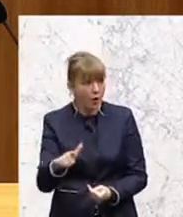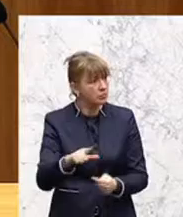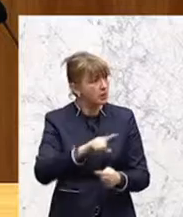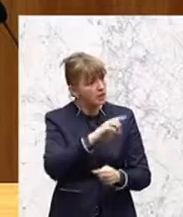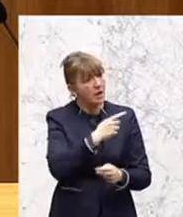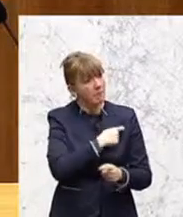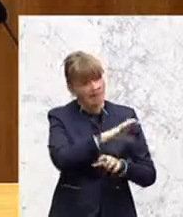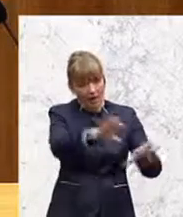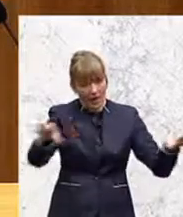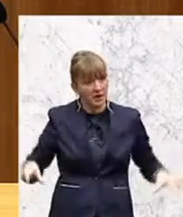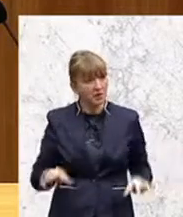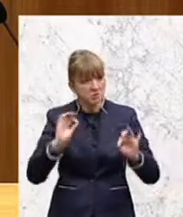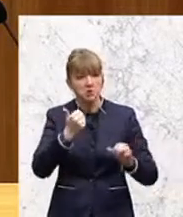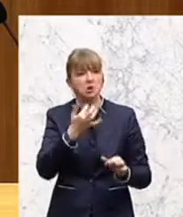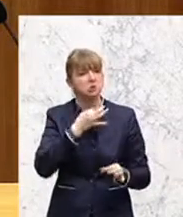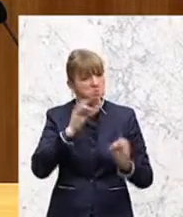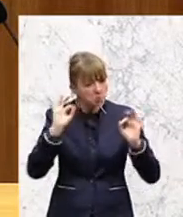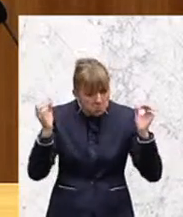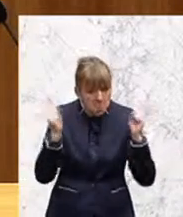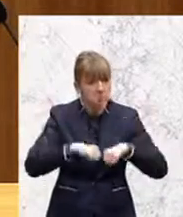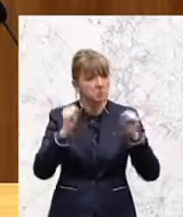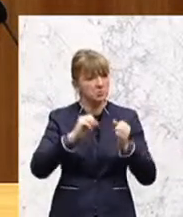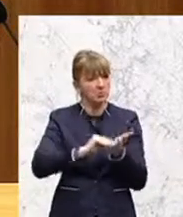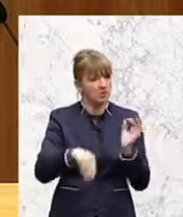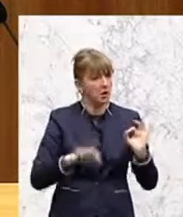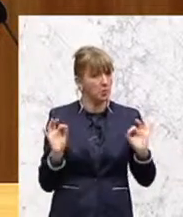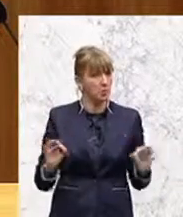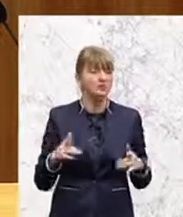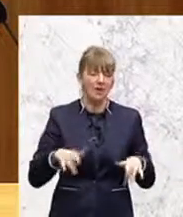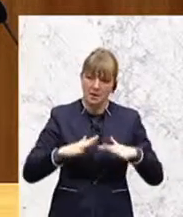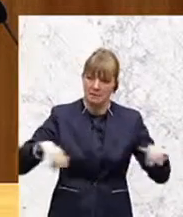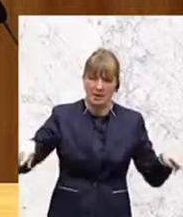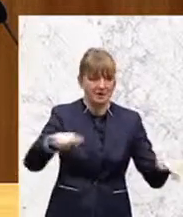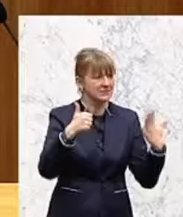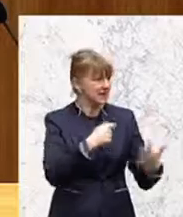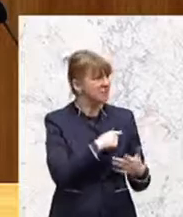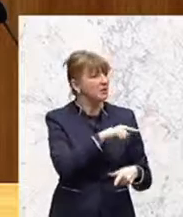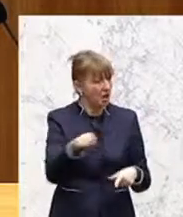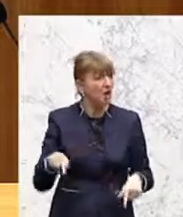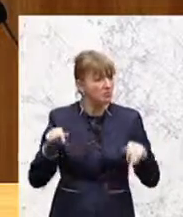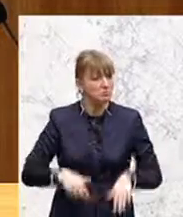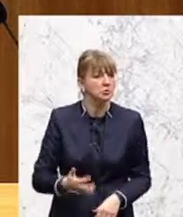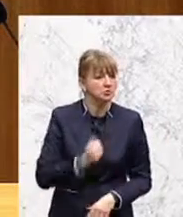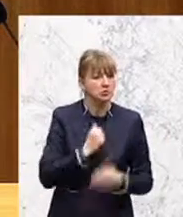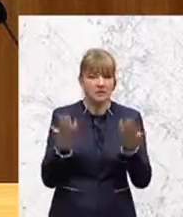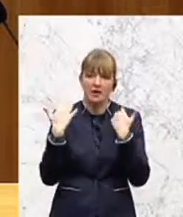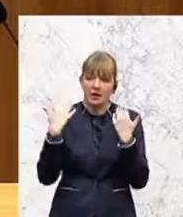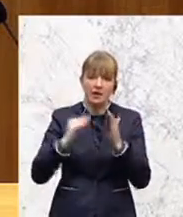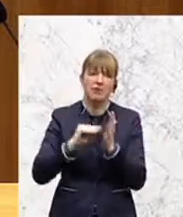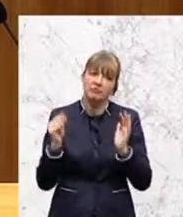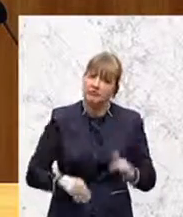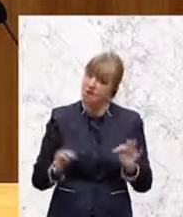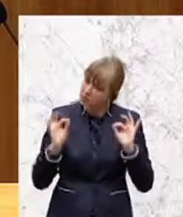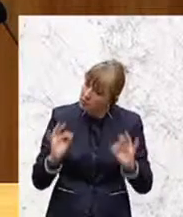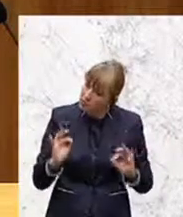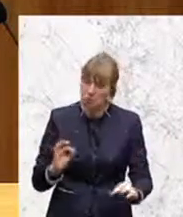Parteien einen einstimmigen, guten Klimavertrag zustande zu bringen, dann muss es in diesem Parlament mit 6 Parteien gelingen, diesen Klimavertrag